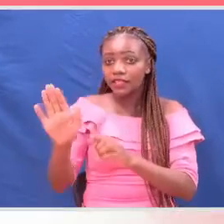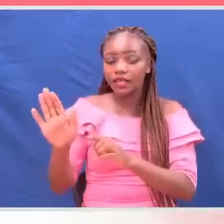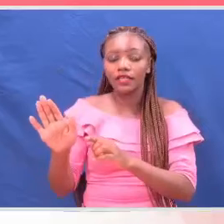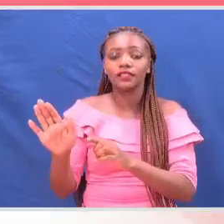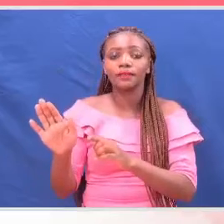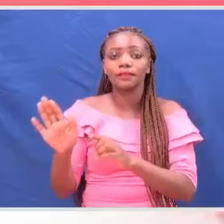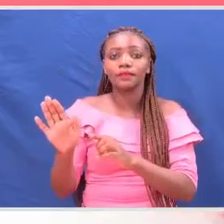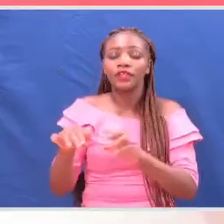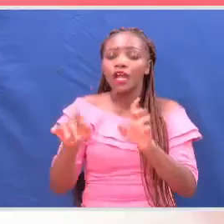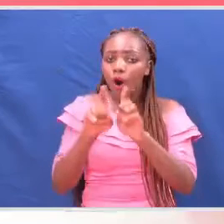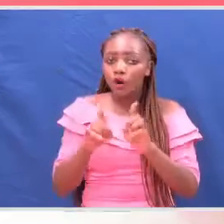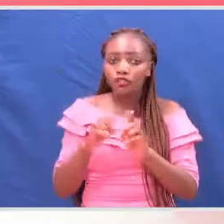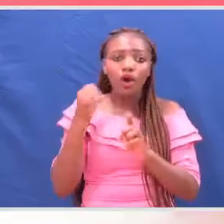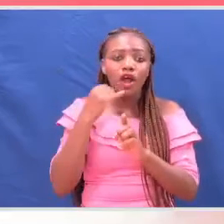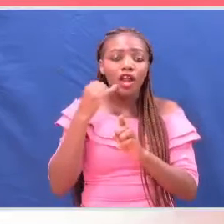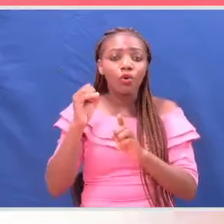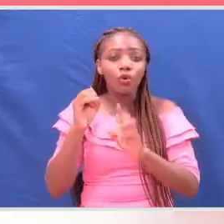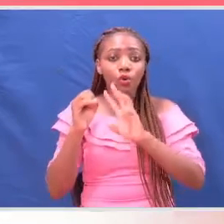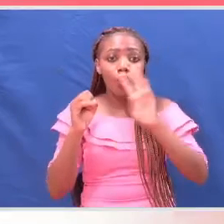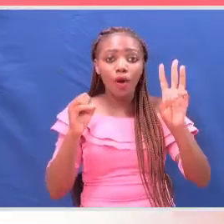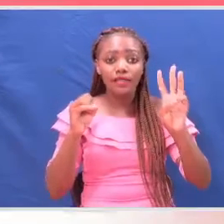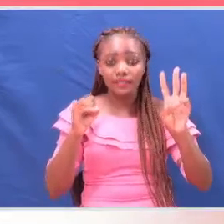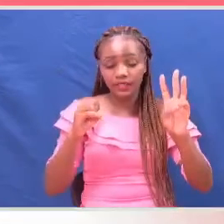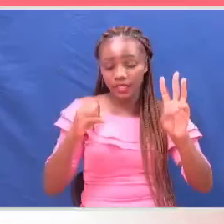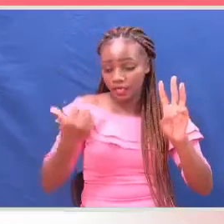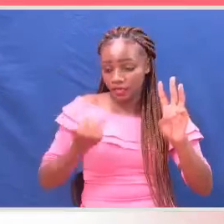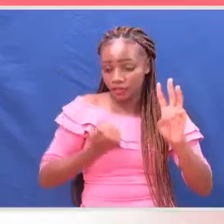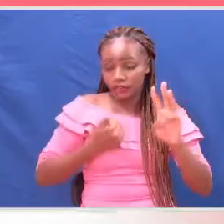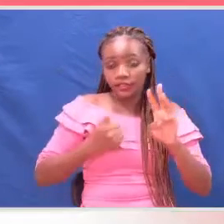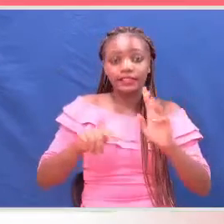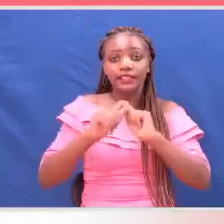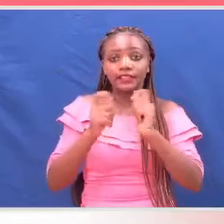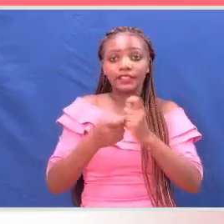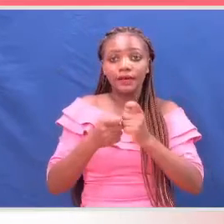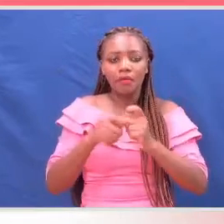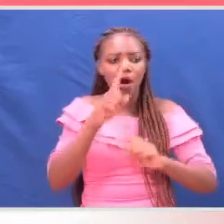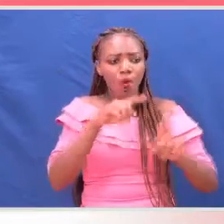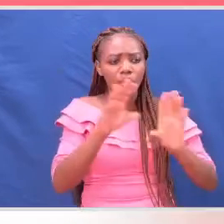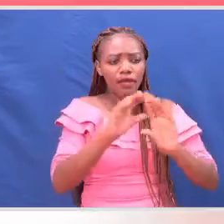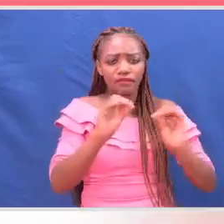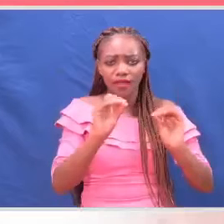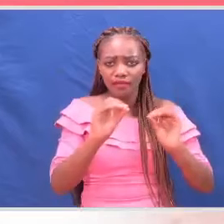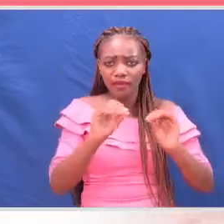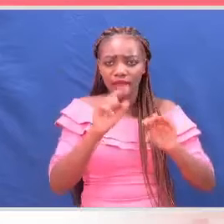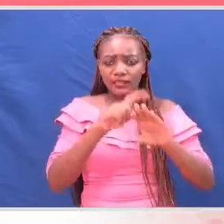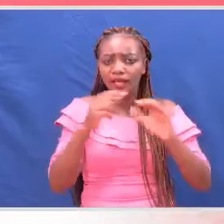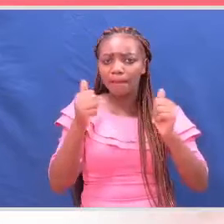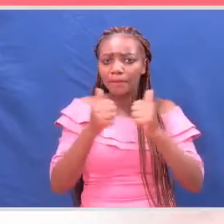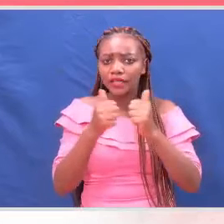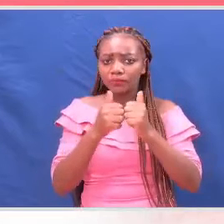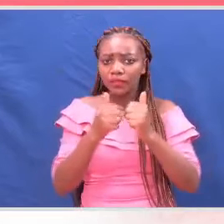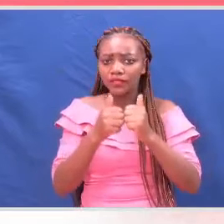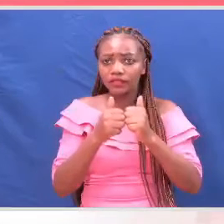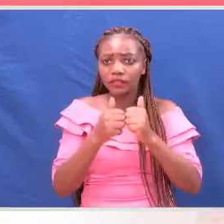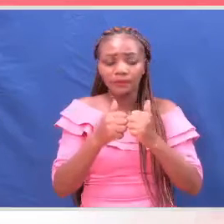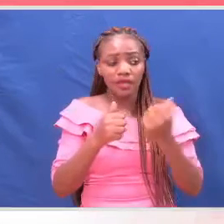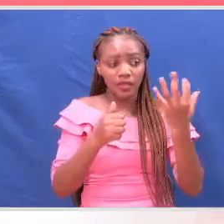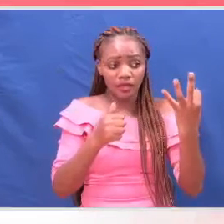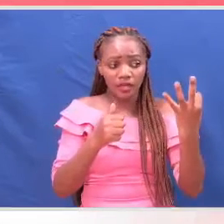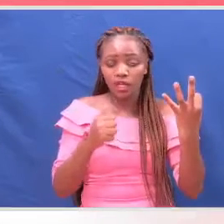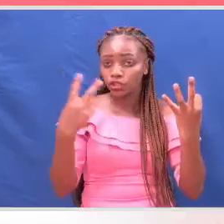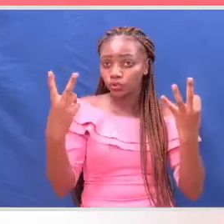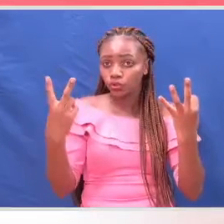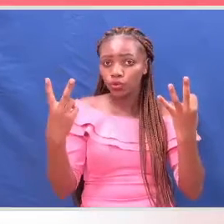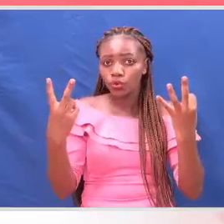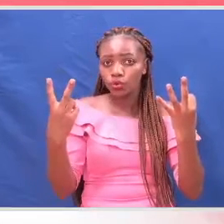msimu huu. Nakuru West Queens Jumamosi iliyopita ilipokezwa kichapo chake cha kwanza kwa mabao 3-2